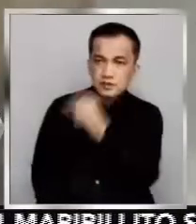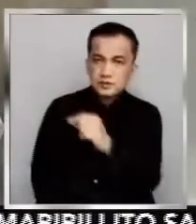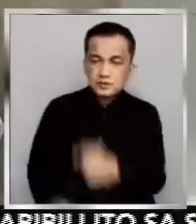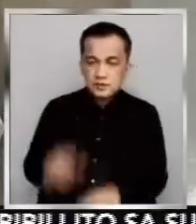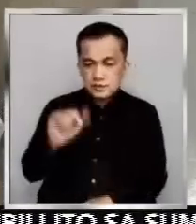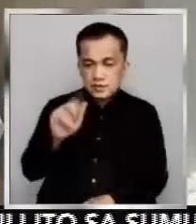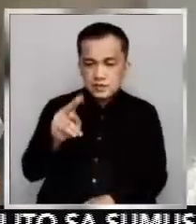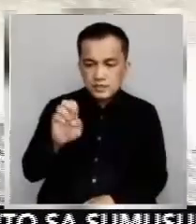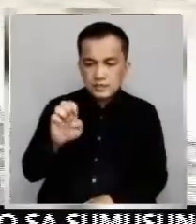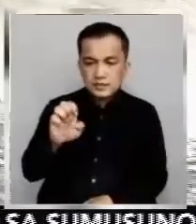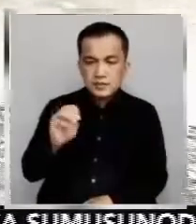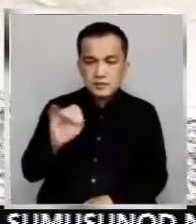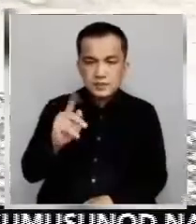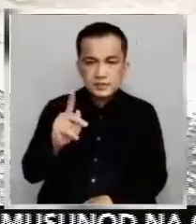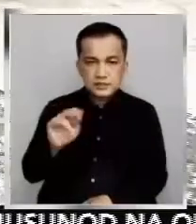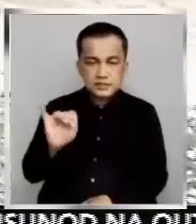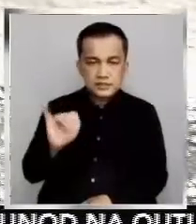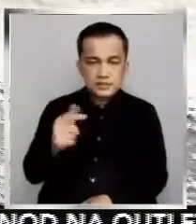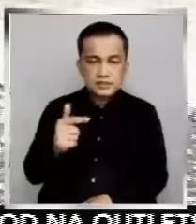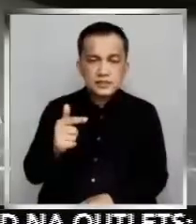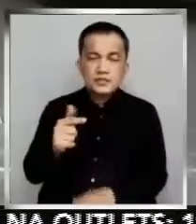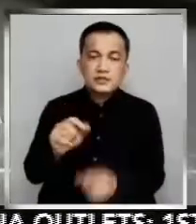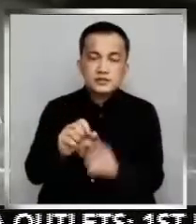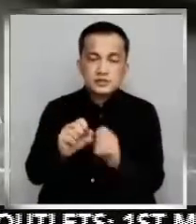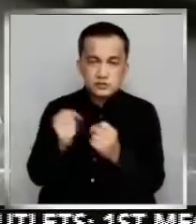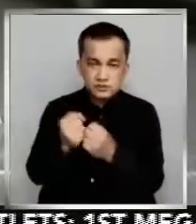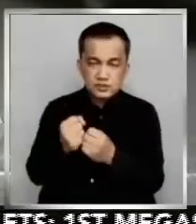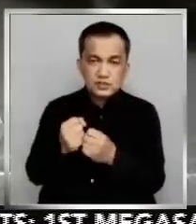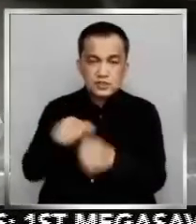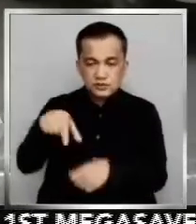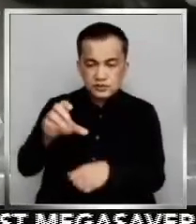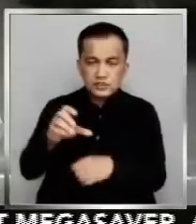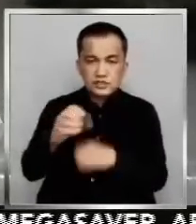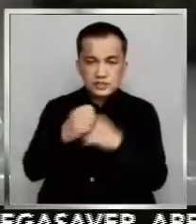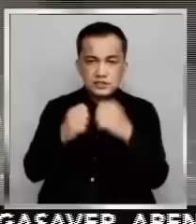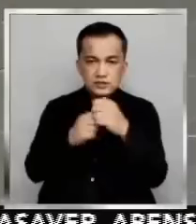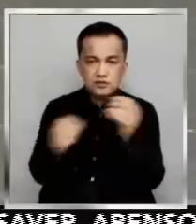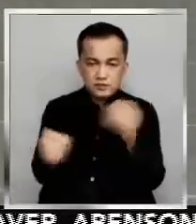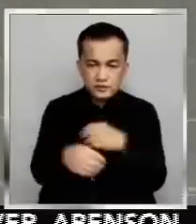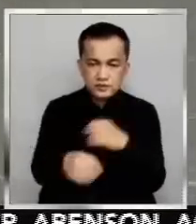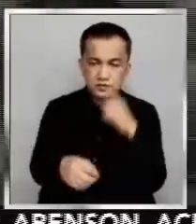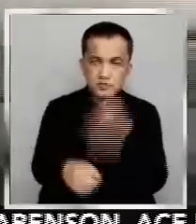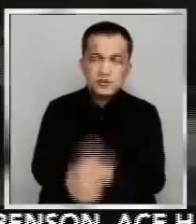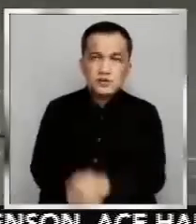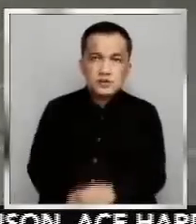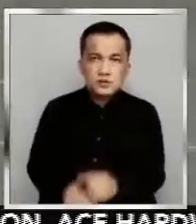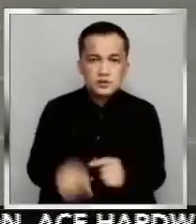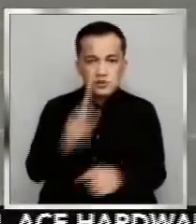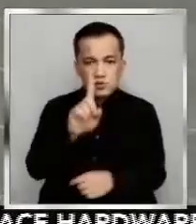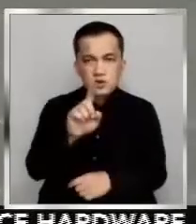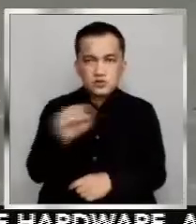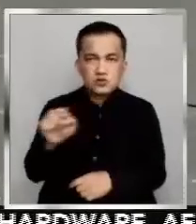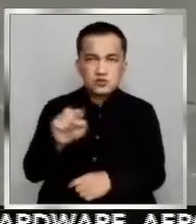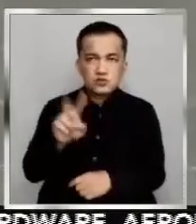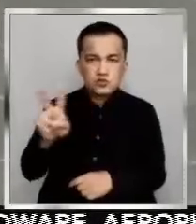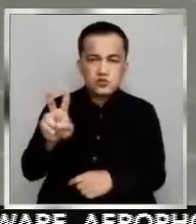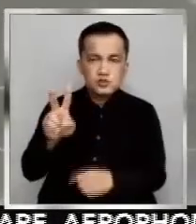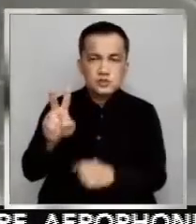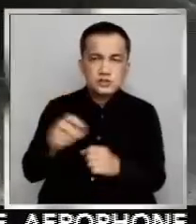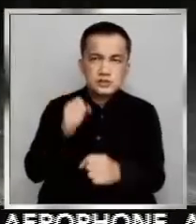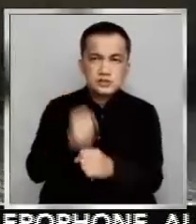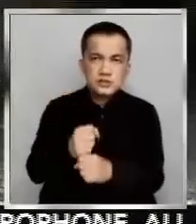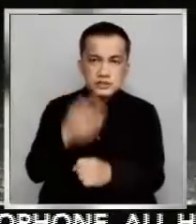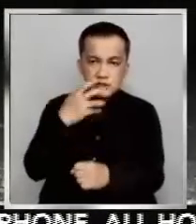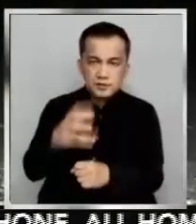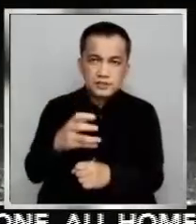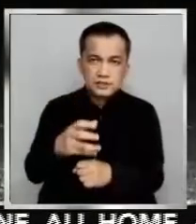ng Quezon City Engineering Office ang sumbong. It takes 1 to 2 years. Lalo na pagka mainit ang panahon,